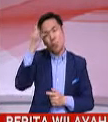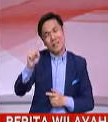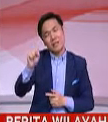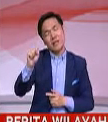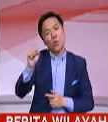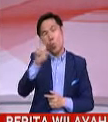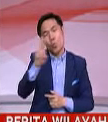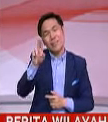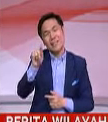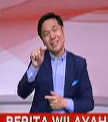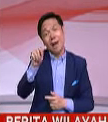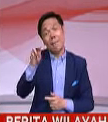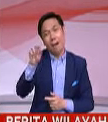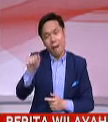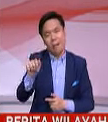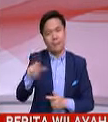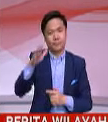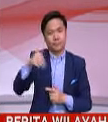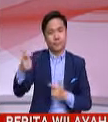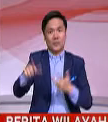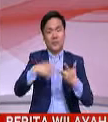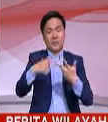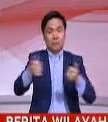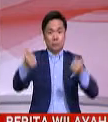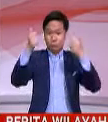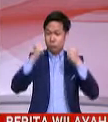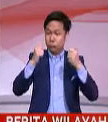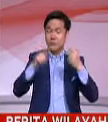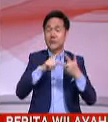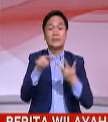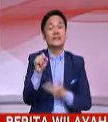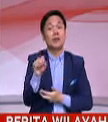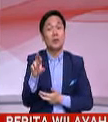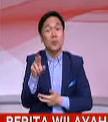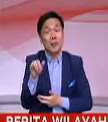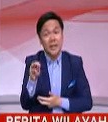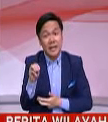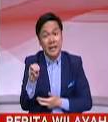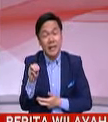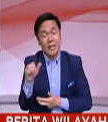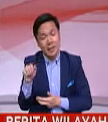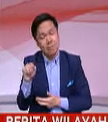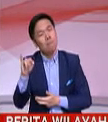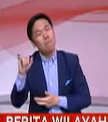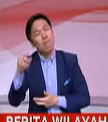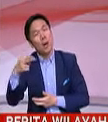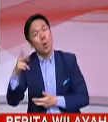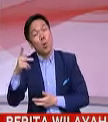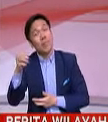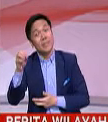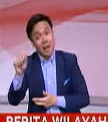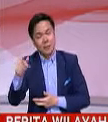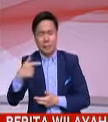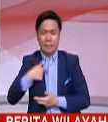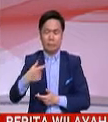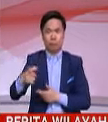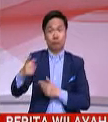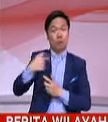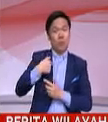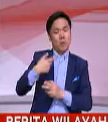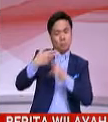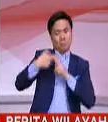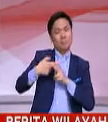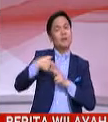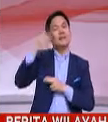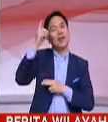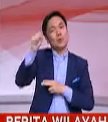individu dianugrahi darjah kebesaran ^ kedua seri mahkota wilayah yang membawa gelaran Datuk Sri antaranya